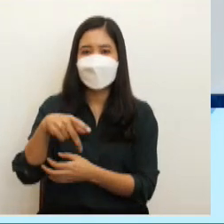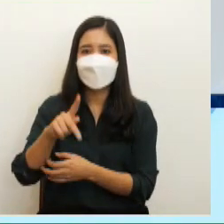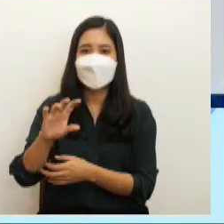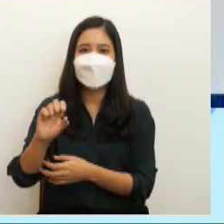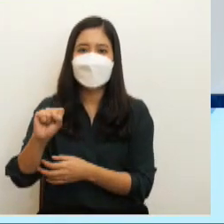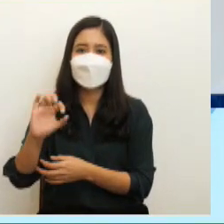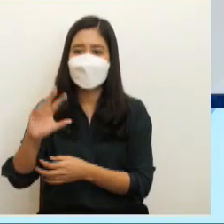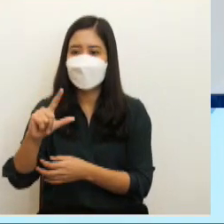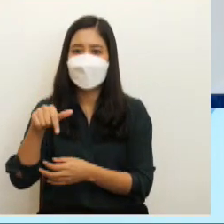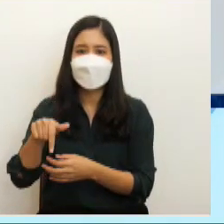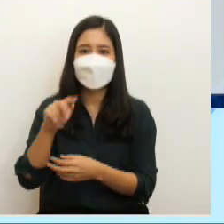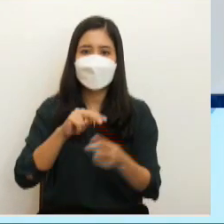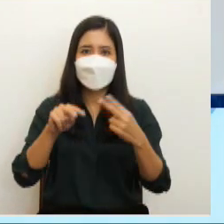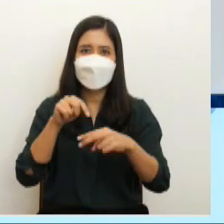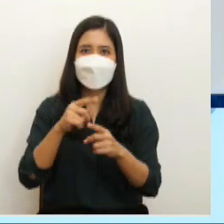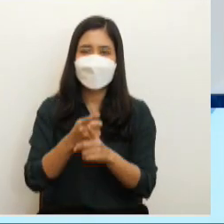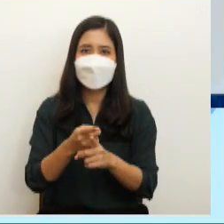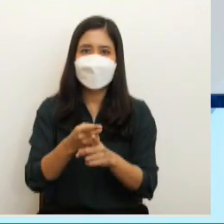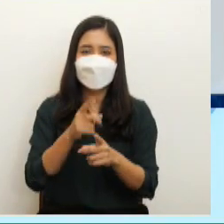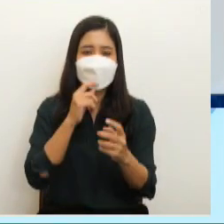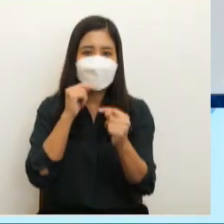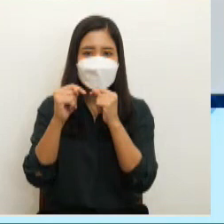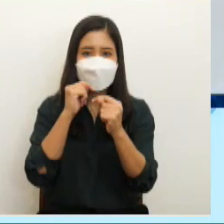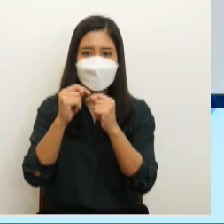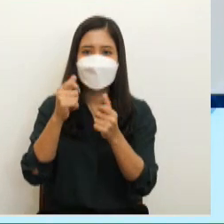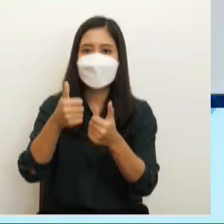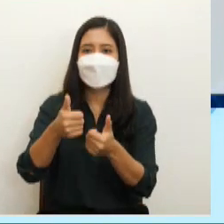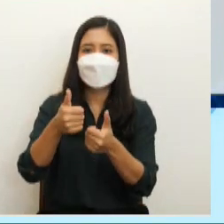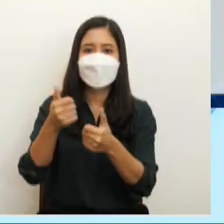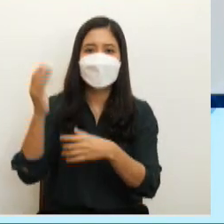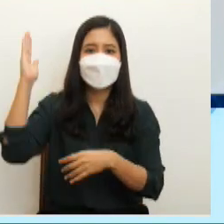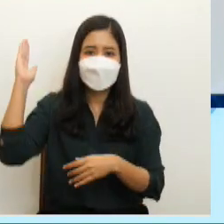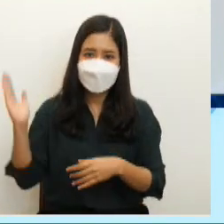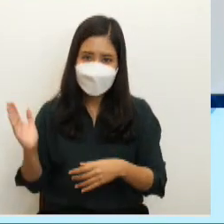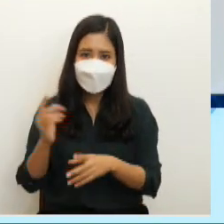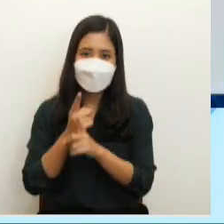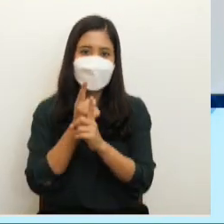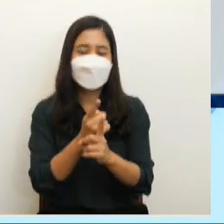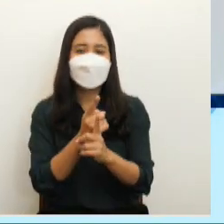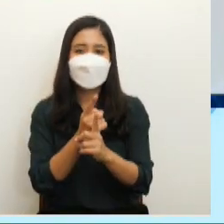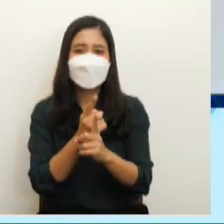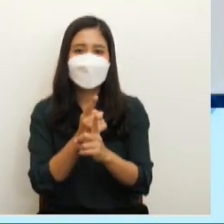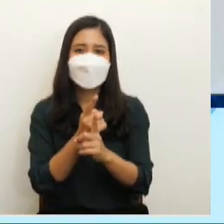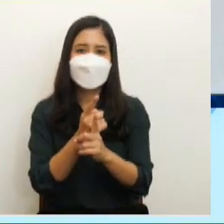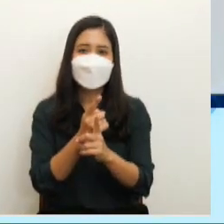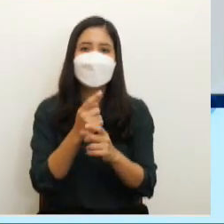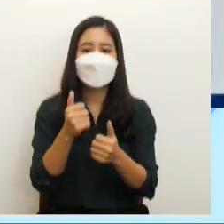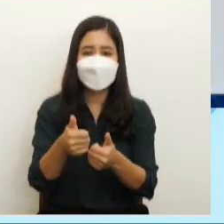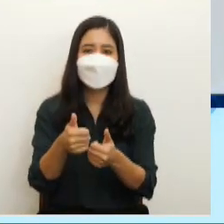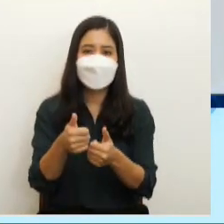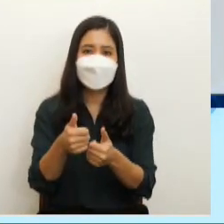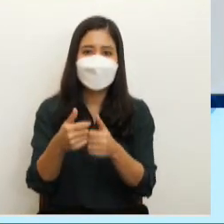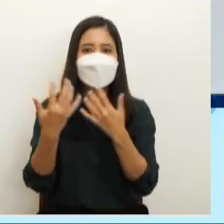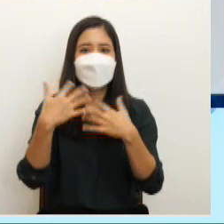ถ้าทุกคนนะครับไม่จะติดต่อไปยังสปสช.ของสธ.นะครับก็ได้เช่นเดียวกันมีผู้ประสาน